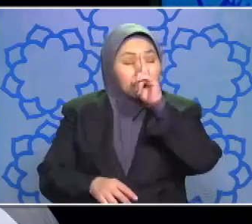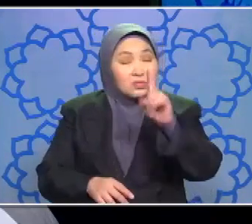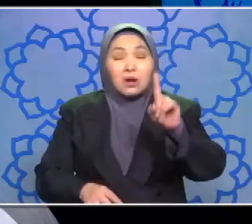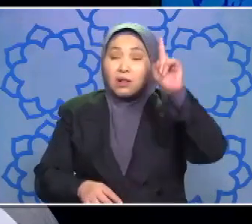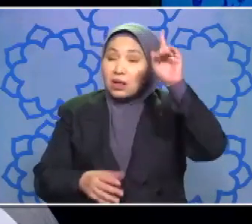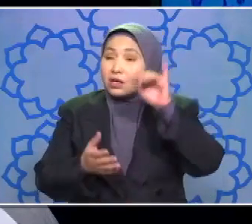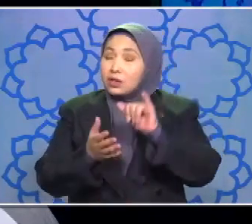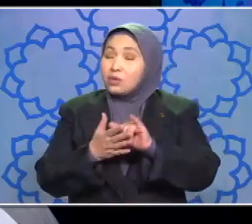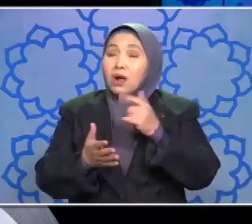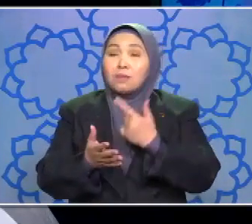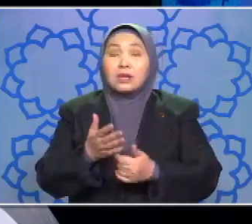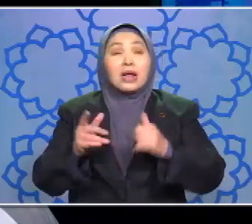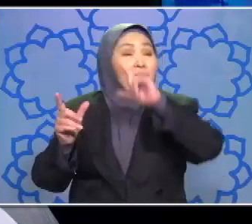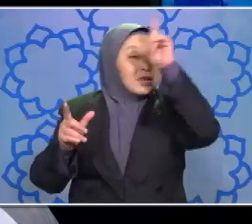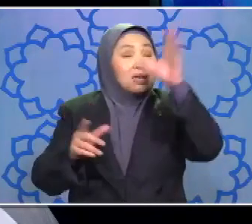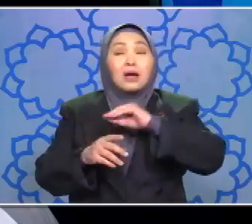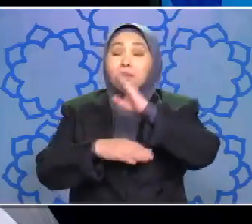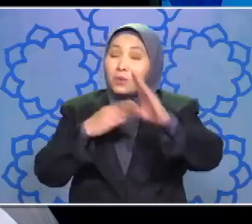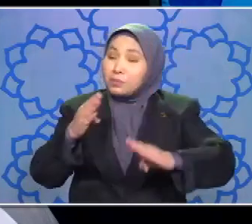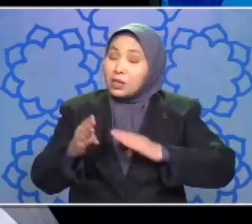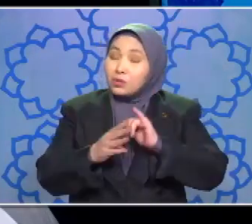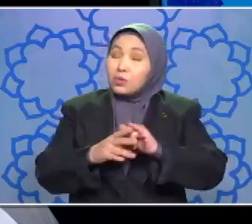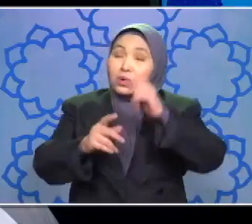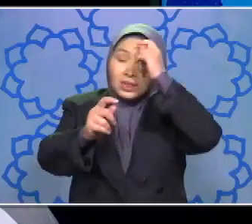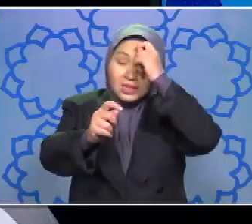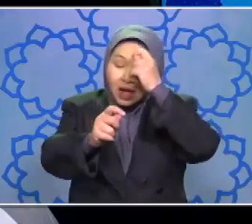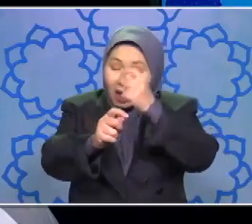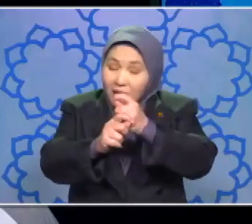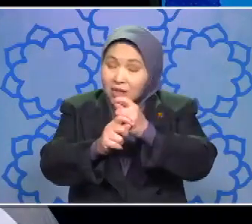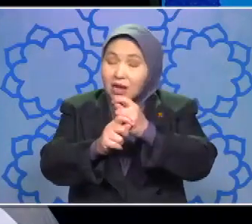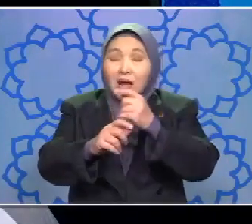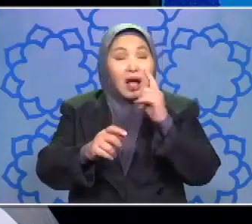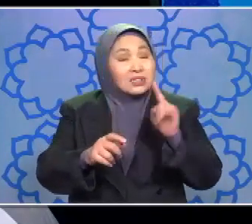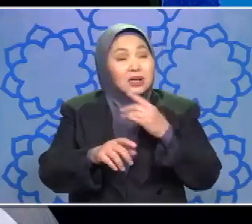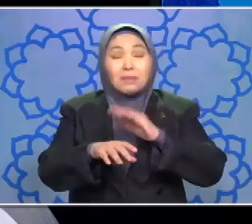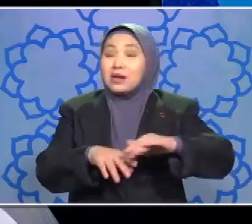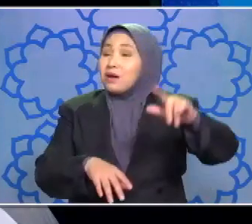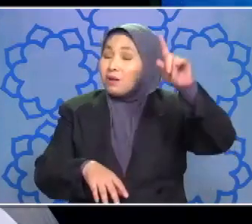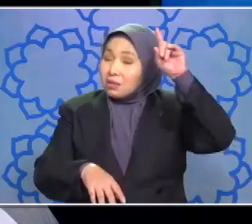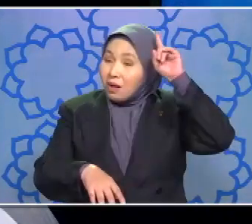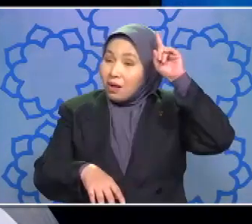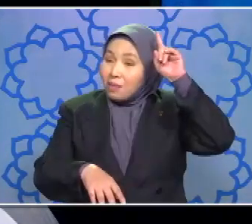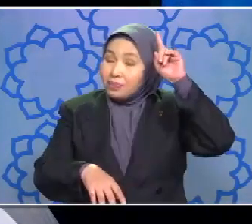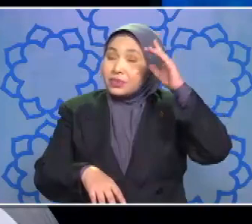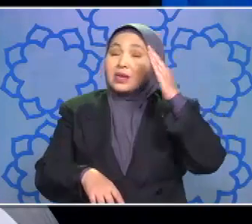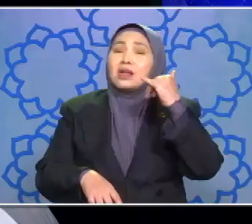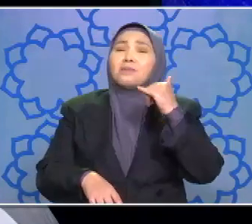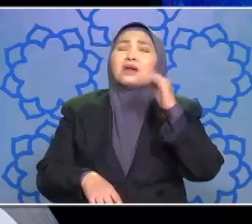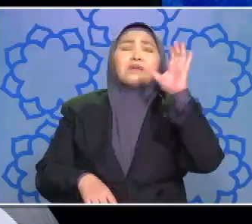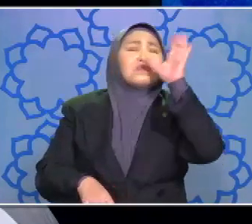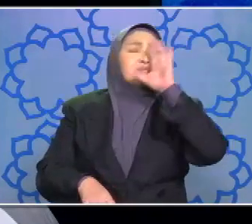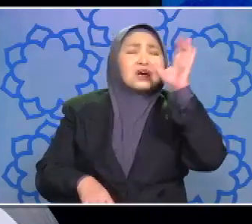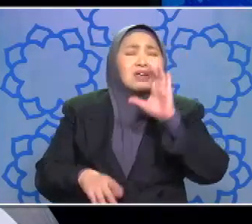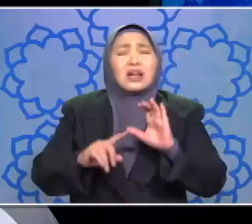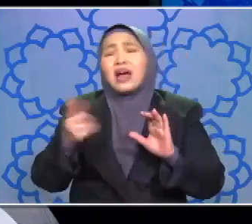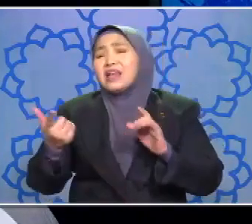apa yang di langit dan di bumi milik Allah, ketaatan abadi padanya. Afaghairallahi tattaqun, mengapa kamu cari selain daripada